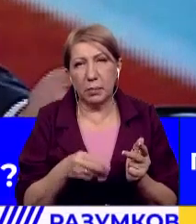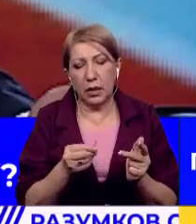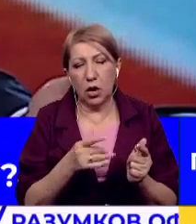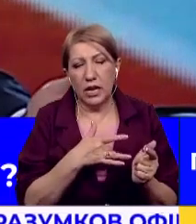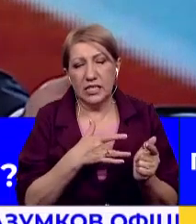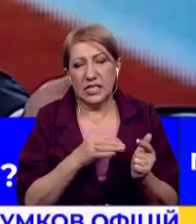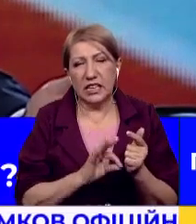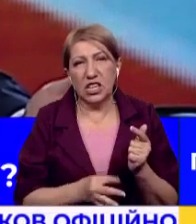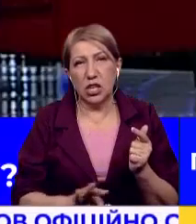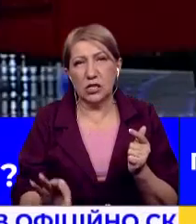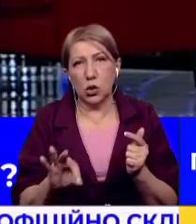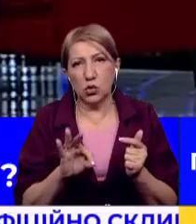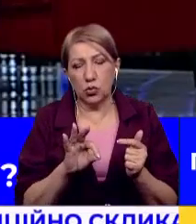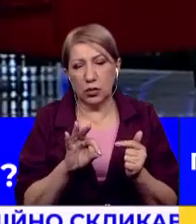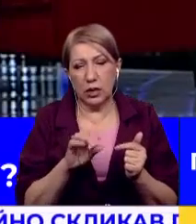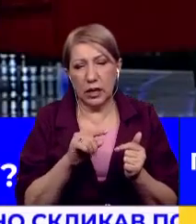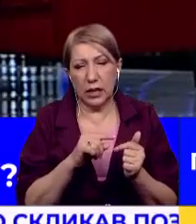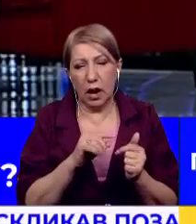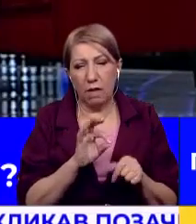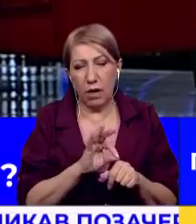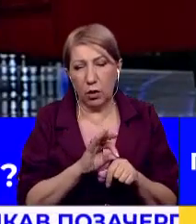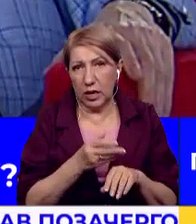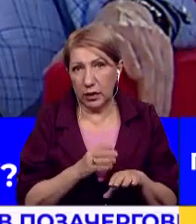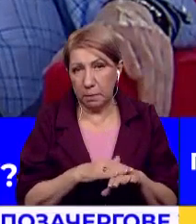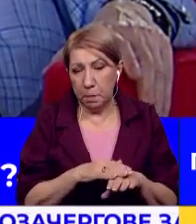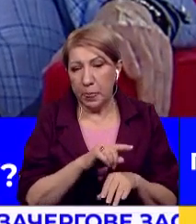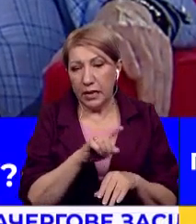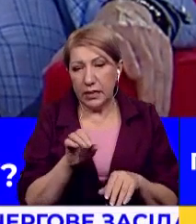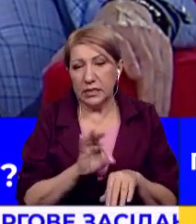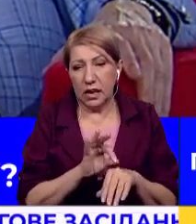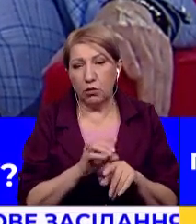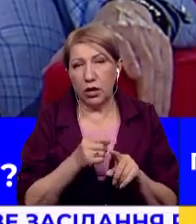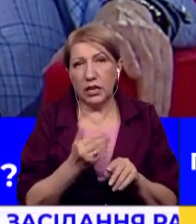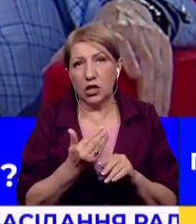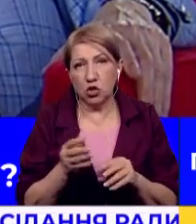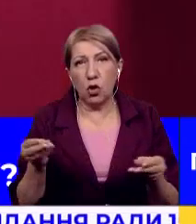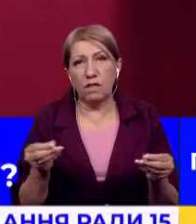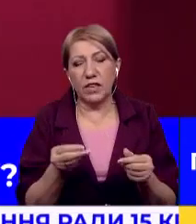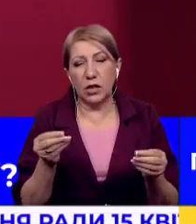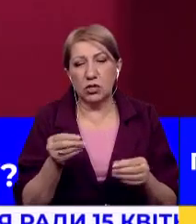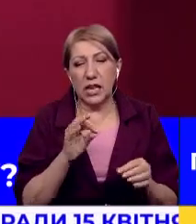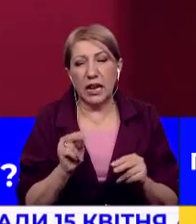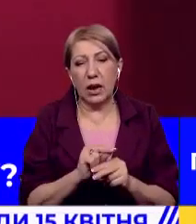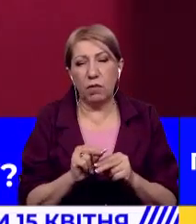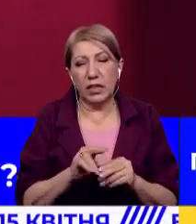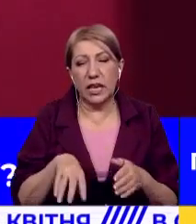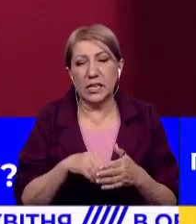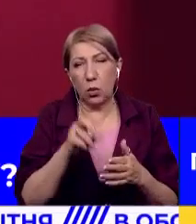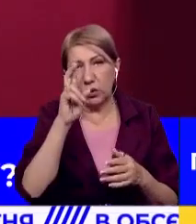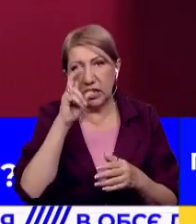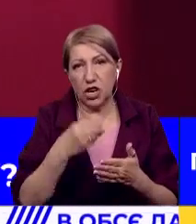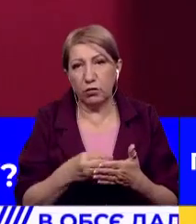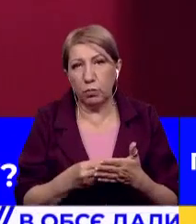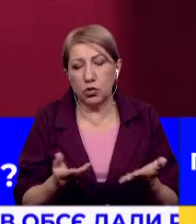з серцево-судинних захворювань і інших важких захворювань. Ті захворювання, які частково фінансуються лікування за рахунок